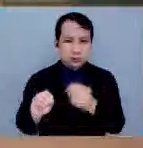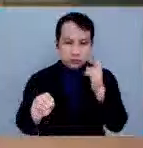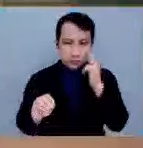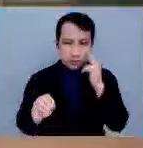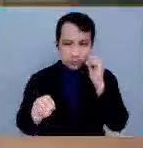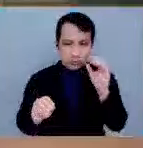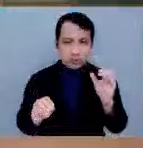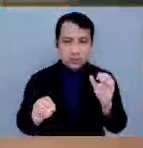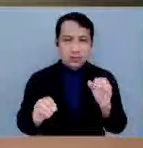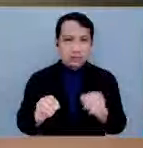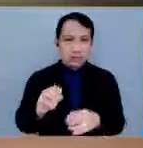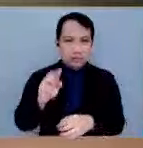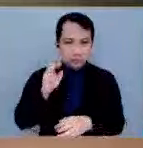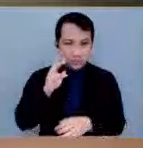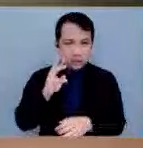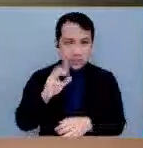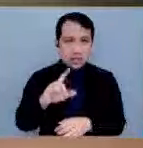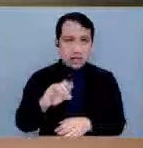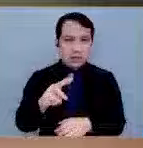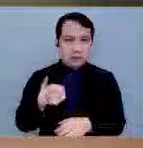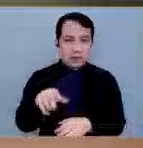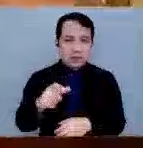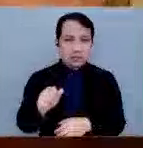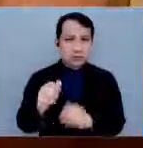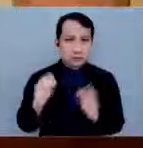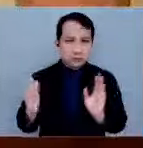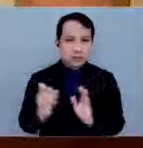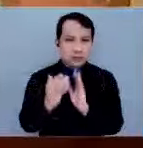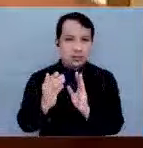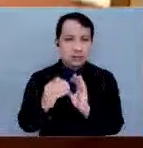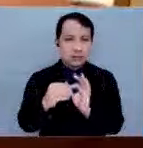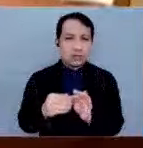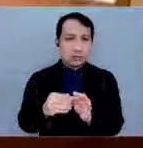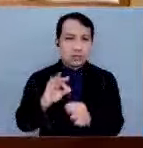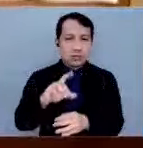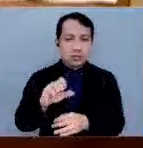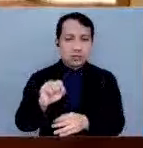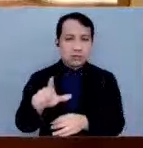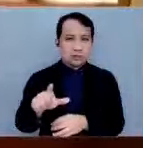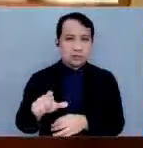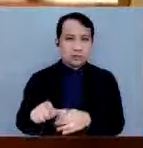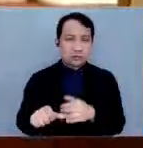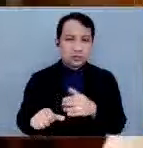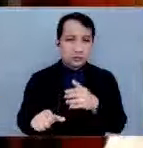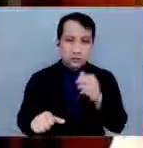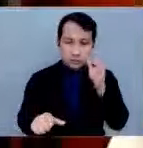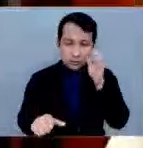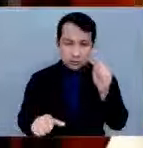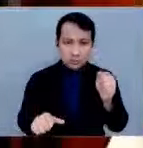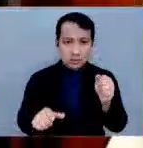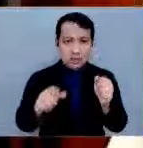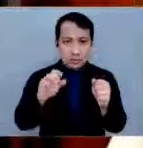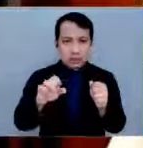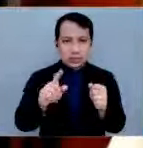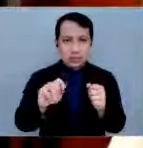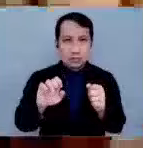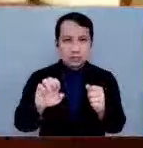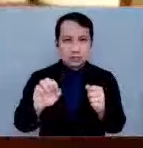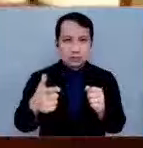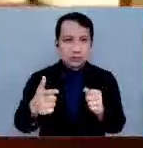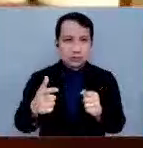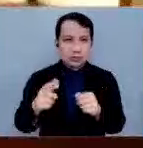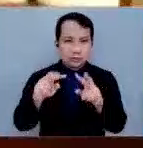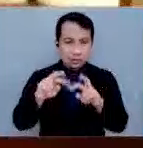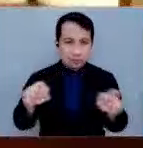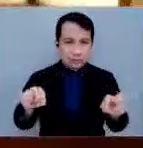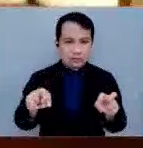at Wendell Alvarez. Nagkaharap naman na raw sa piskalya si Nanay Christy at Esther. Hindi na idinetalye ni